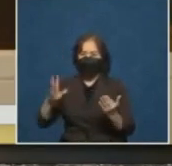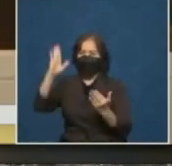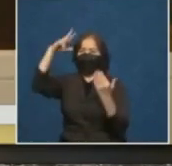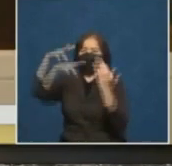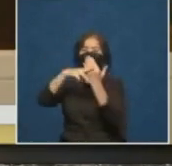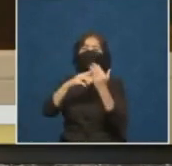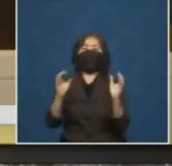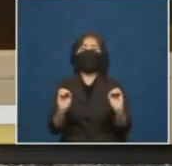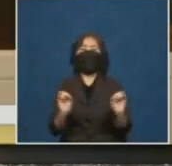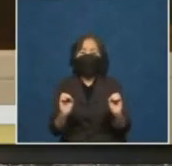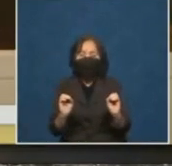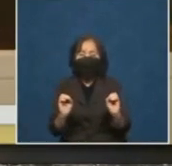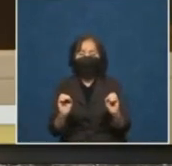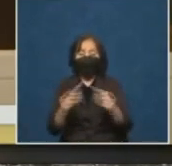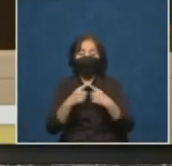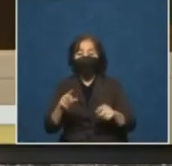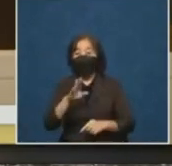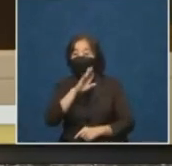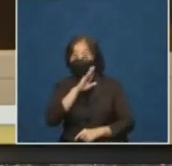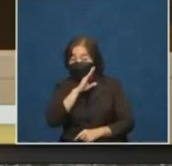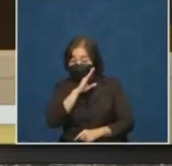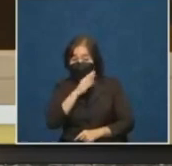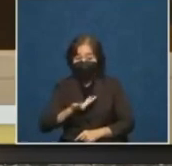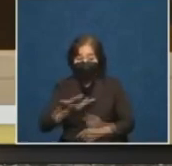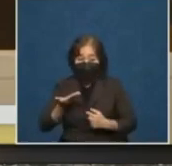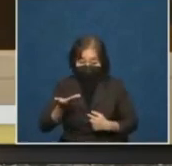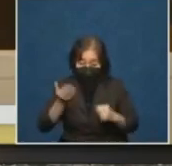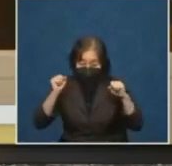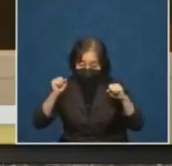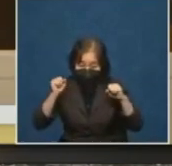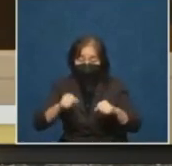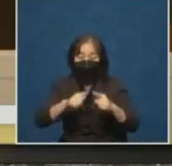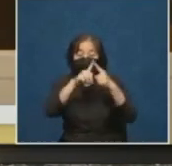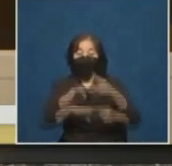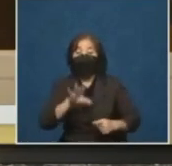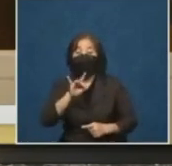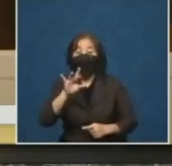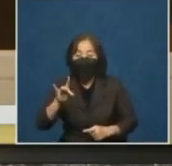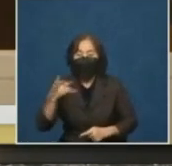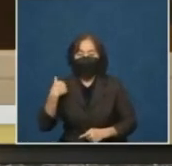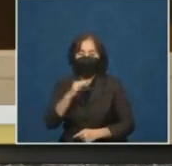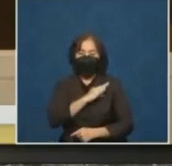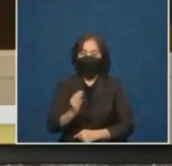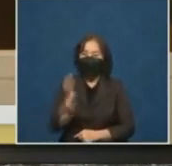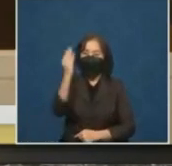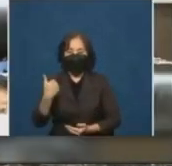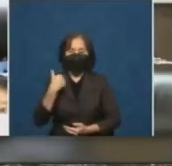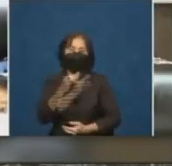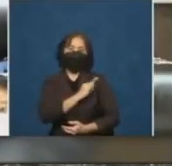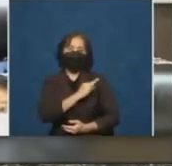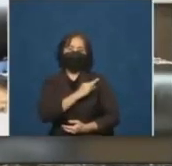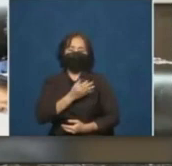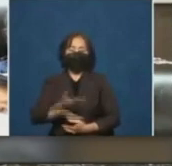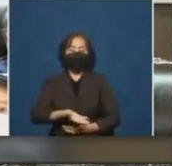ะเพราะฉะนั้นมันก็เท่ากับว่าเฮ้ยกรรมธิการนี้มันมีธงที่จะเปิดหรือเปล่านี่ข้อสังเกตผมนะ